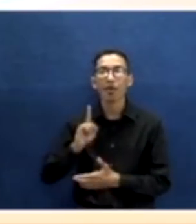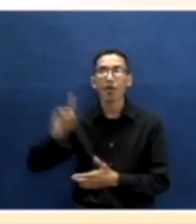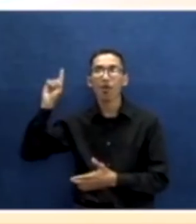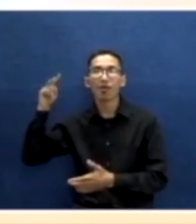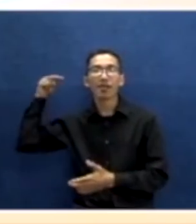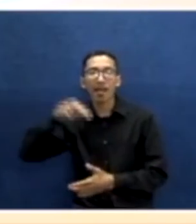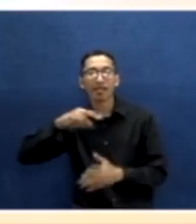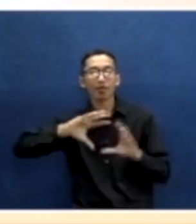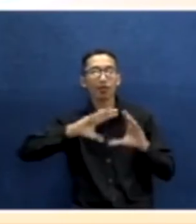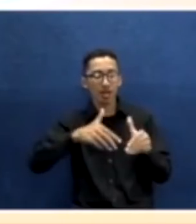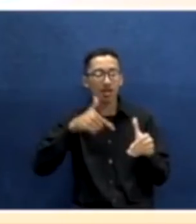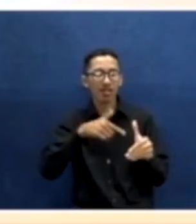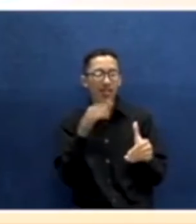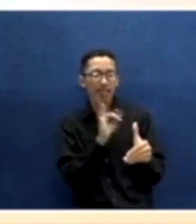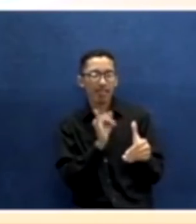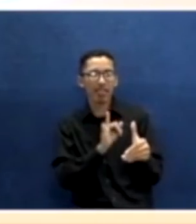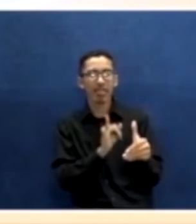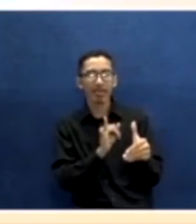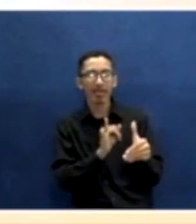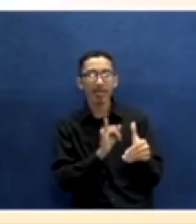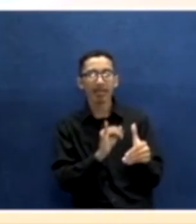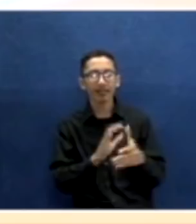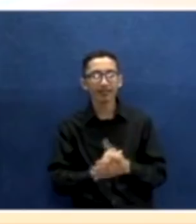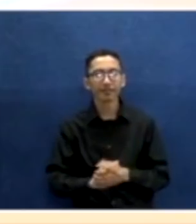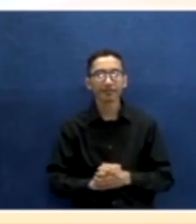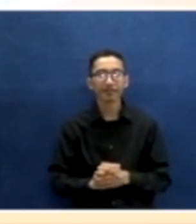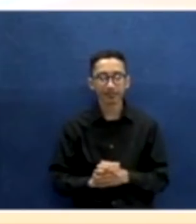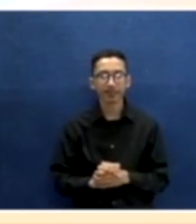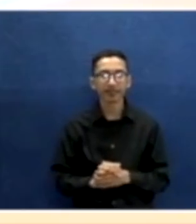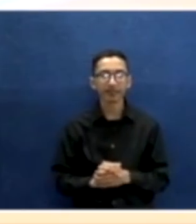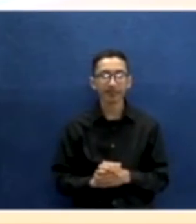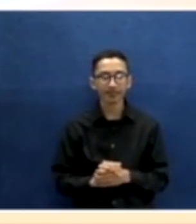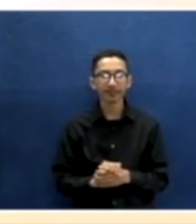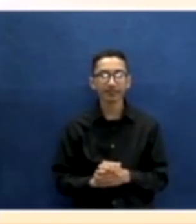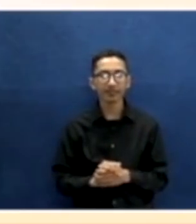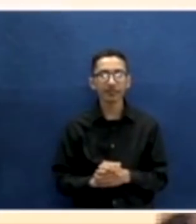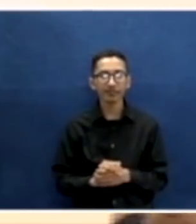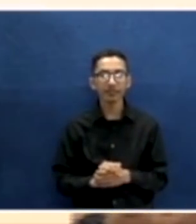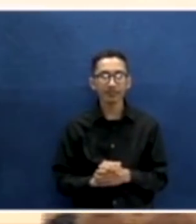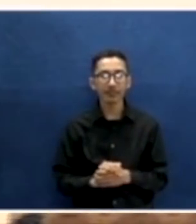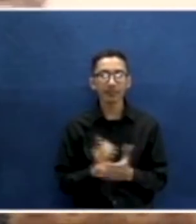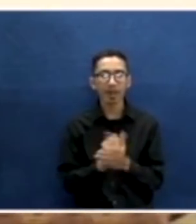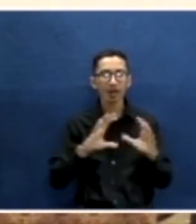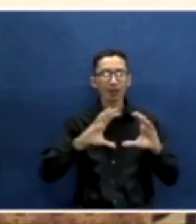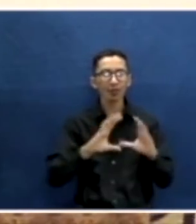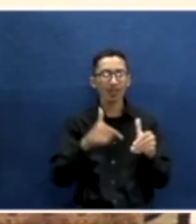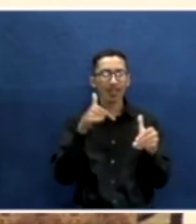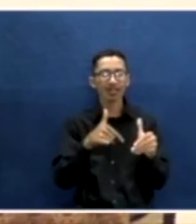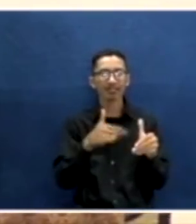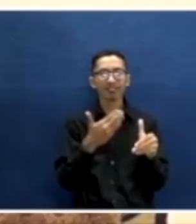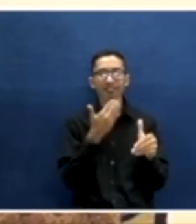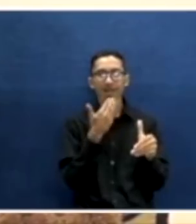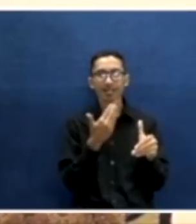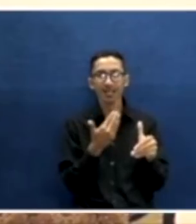dunia itu lebih jijik daripada kalian cuci ketika memandang binatang Bangkek ini walaupun dunia ini rendah dunia ini